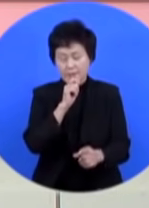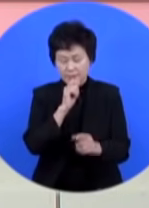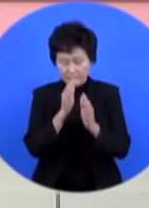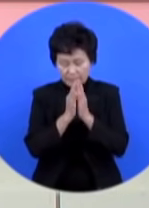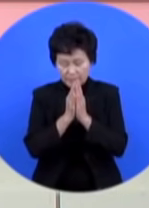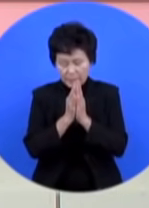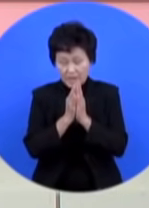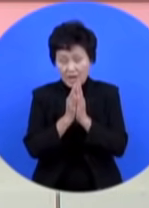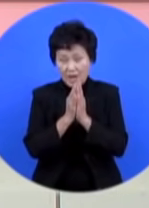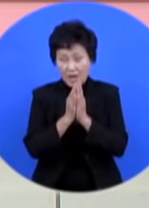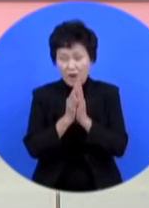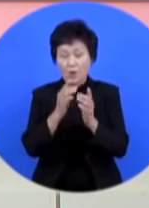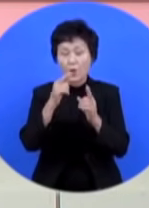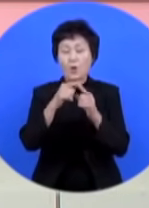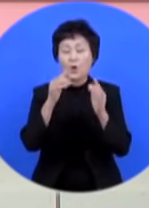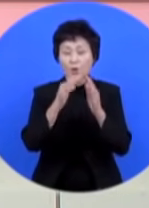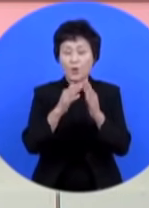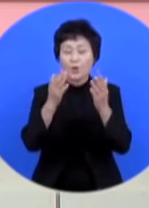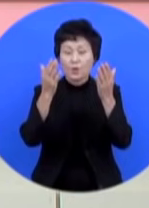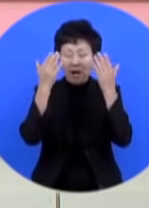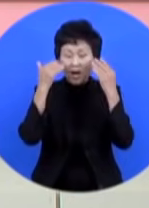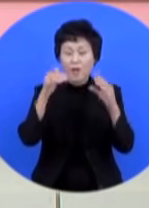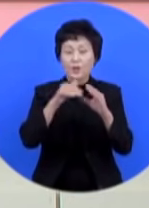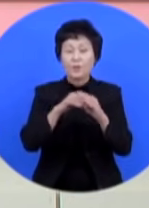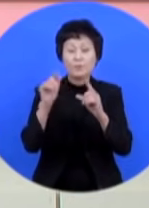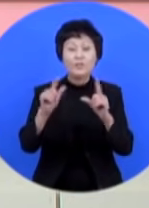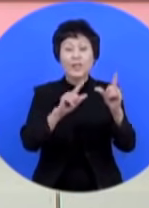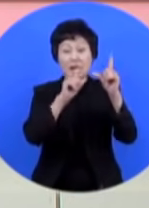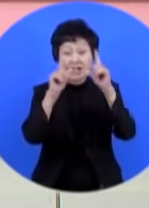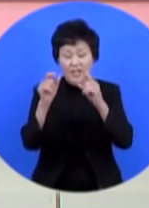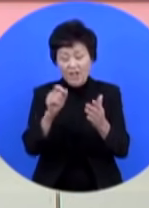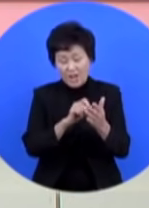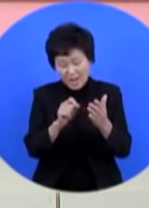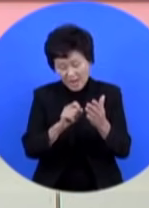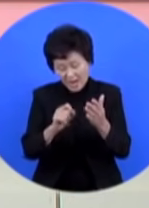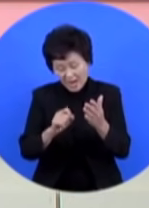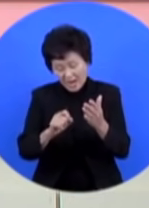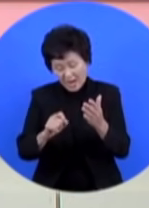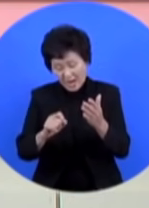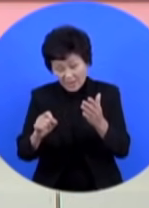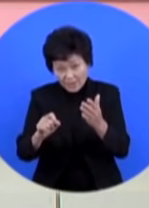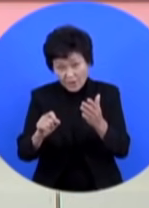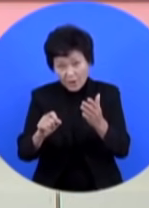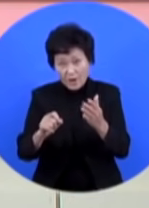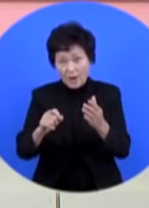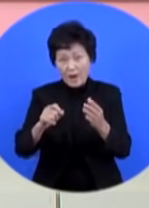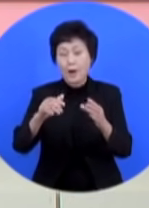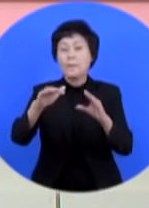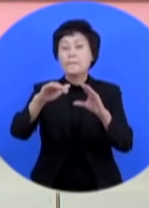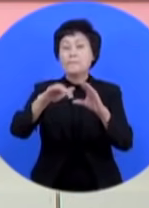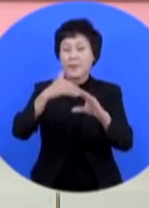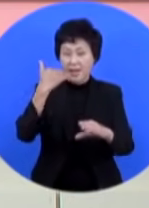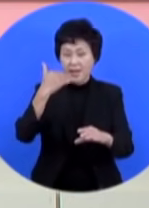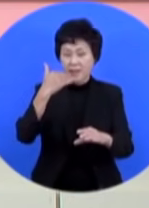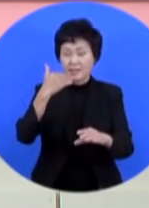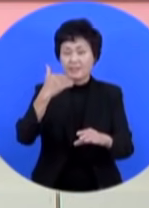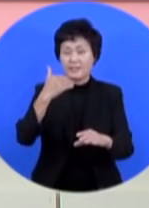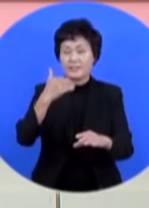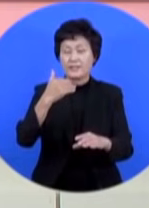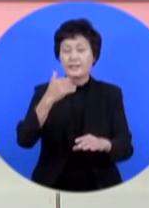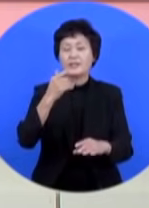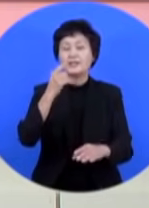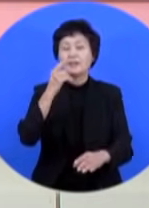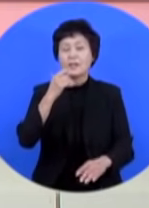생활, 학사 생활, 교회 생활, 문화 생활 등을 기록한 이메일을 저희 부부에게 보내왔습니다. 그러니까 서울에서 예. 학교 생활하니까?